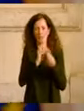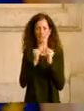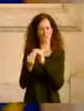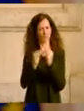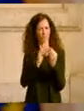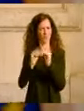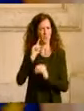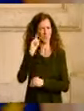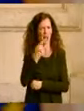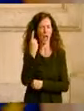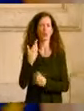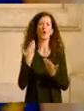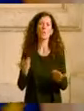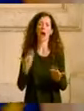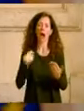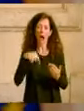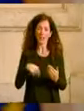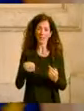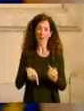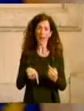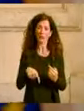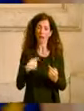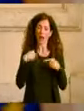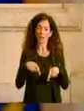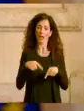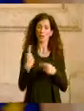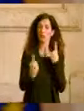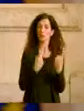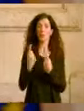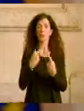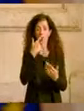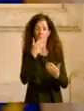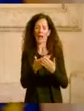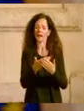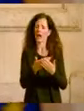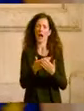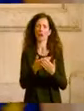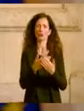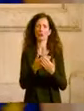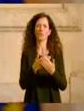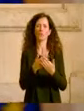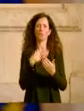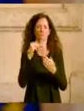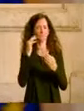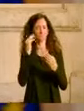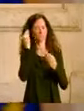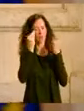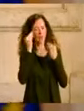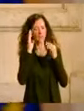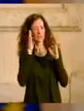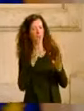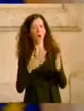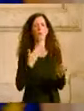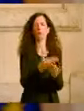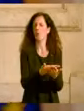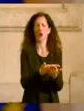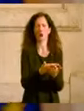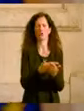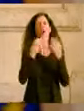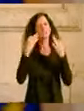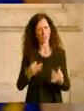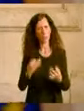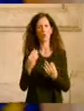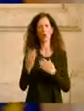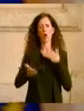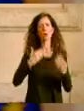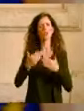formulare, e ne voglio adesso concentrarmi su possibili proposte, ma sicuramente, passata l'emergenza, sarà giusto